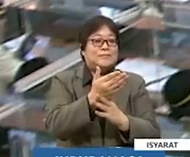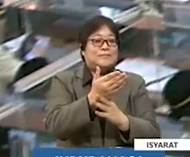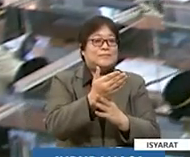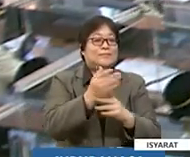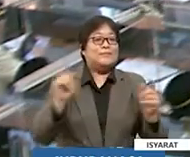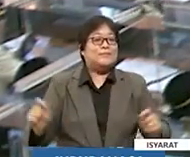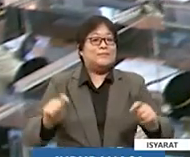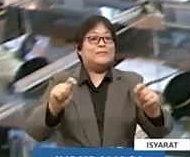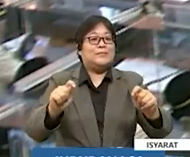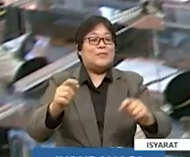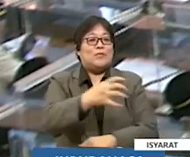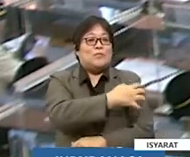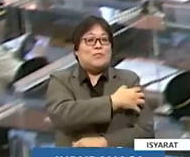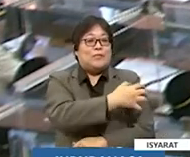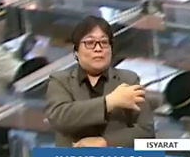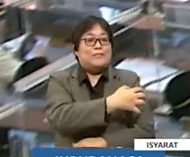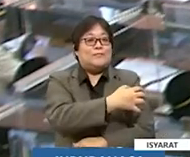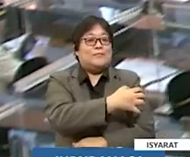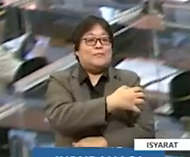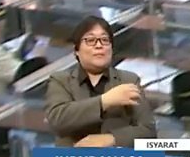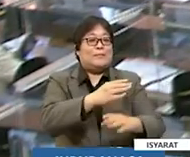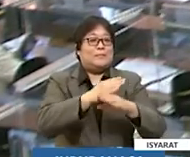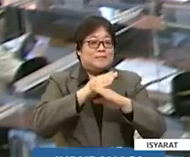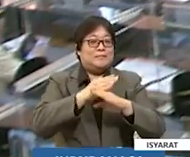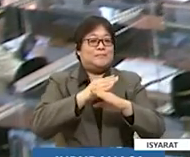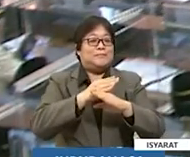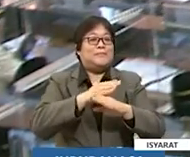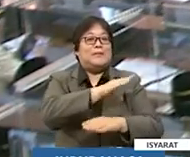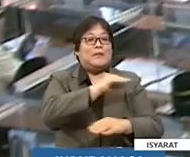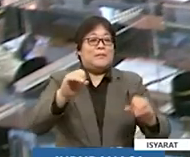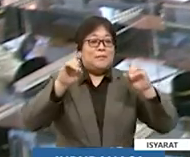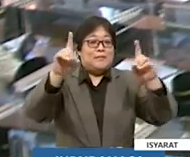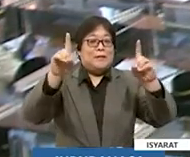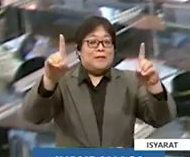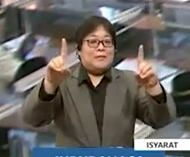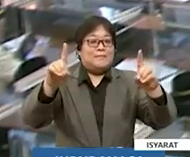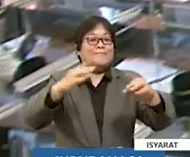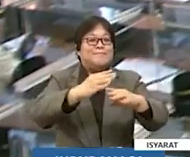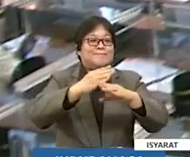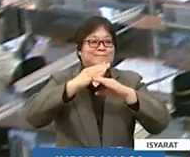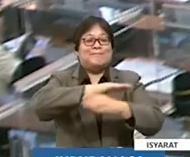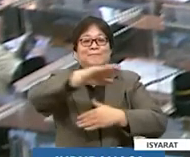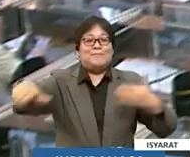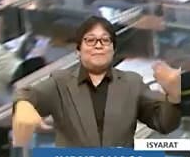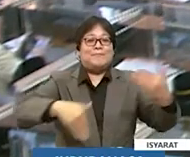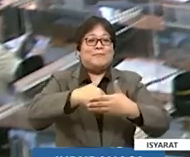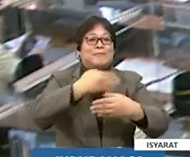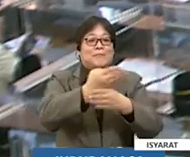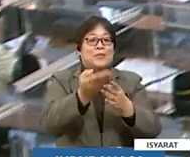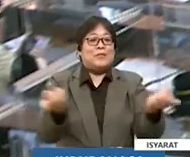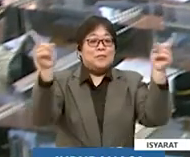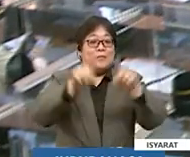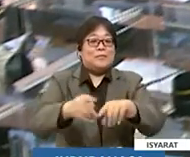menerusi tindakan penguatkuasaan, pencegahan dan pendidikan bagi membenteras segala bentuk